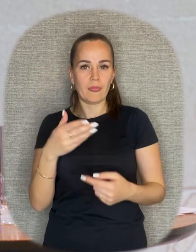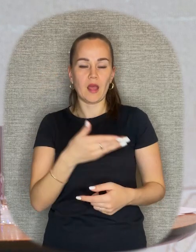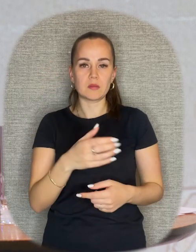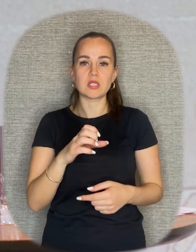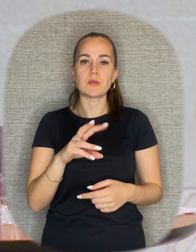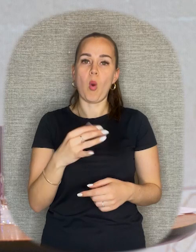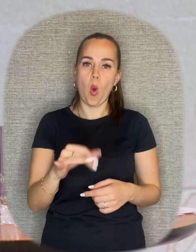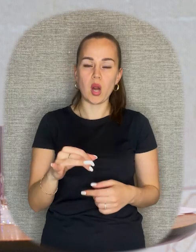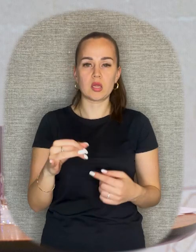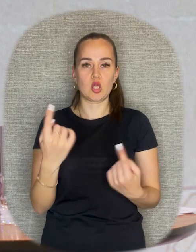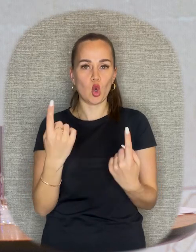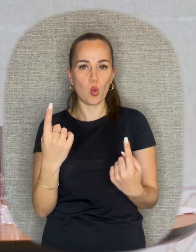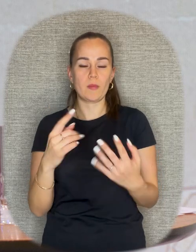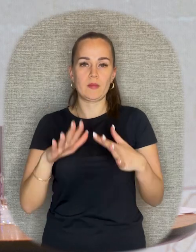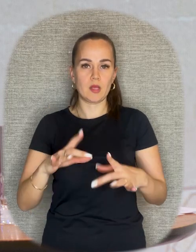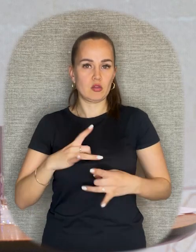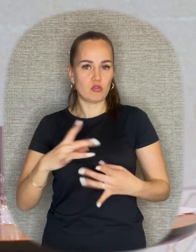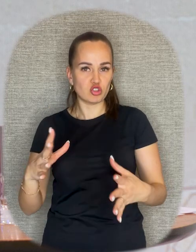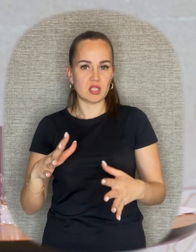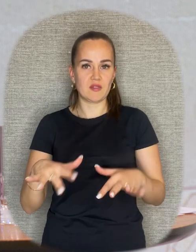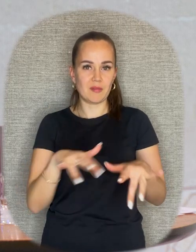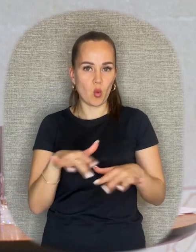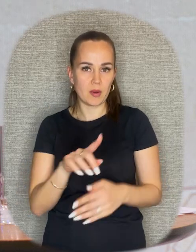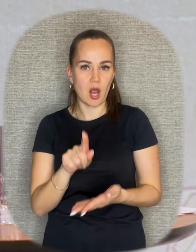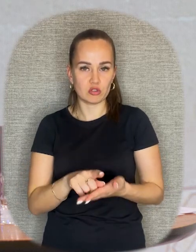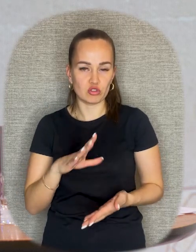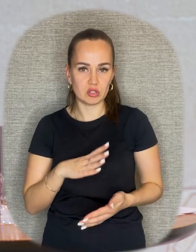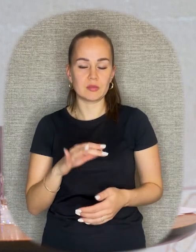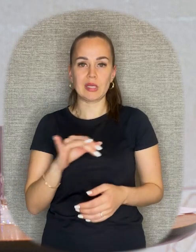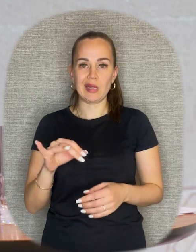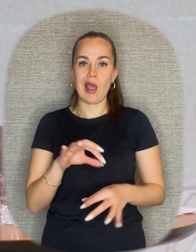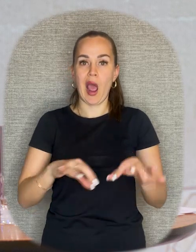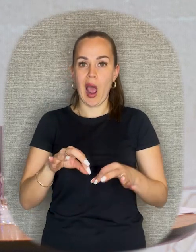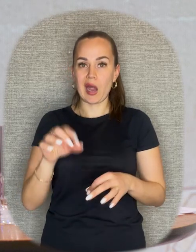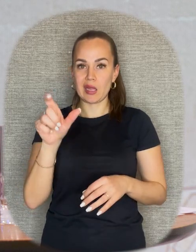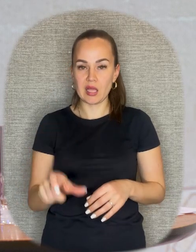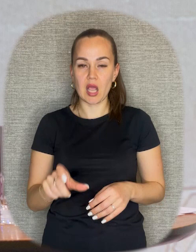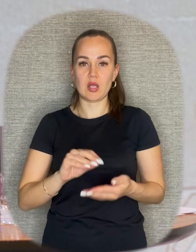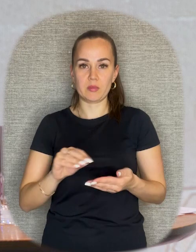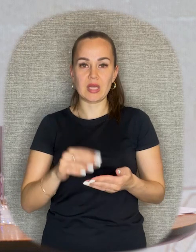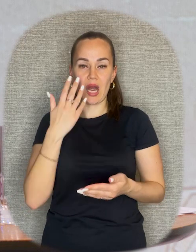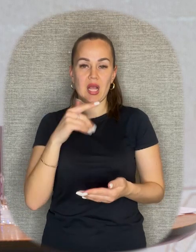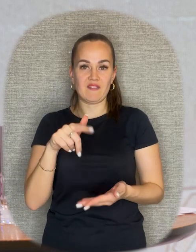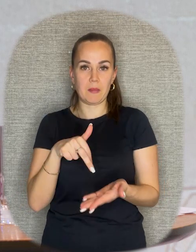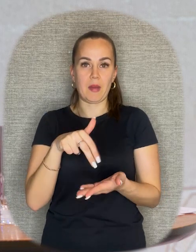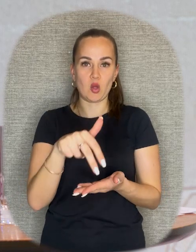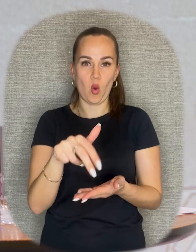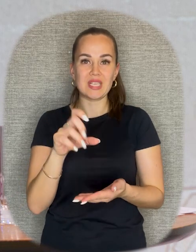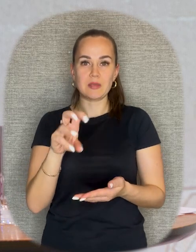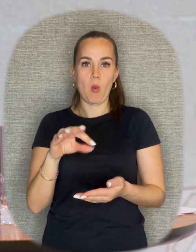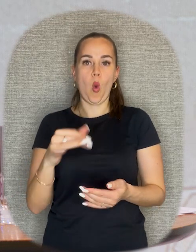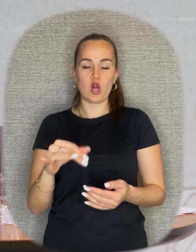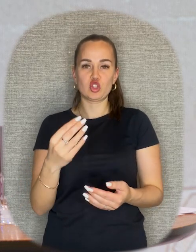уступаю по размерам Красной Площади в Москве поскольку вс-таки значимость Смольного там должны были проходить какие-то торжественные